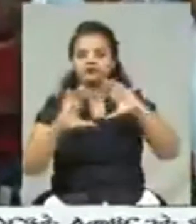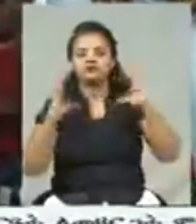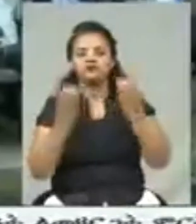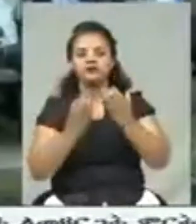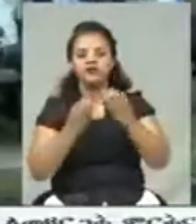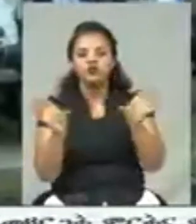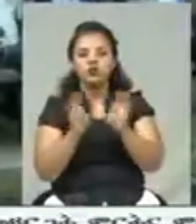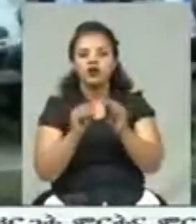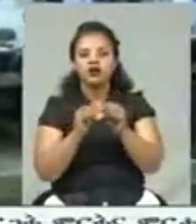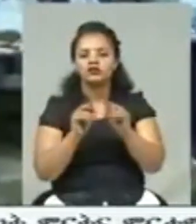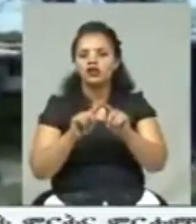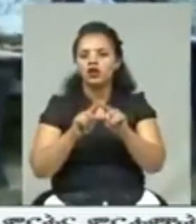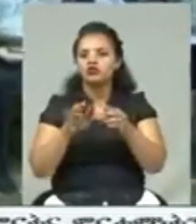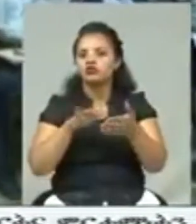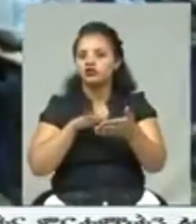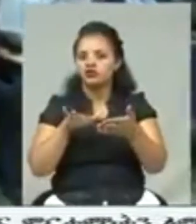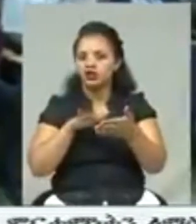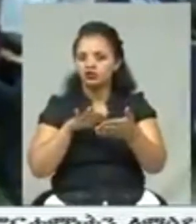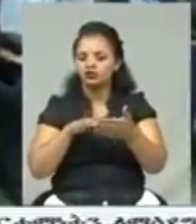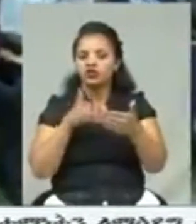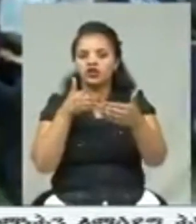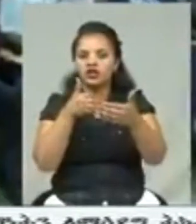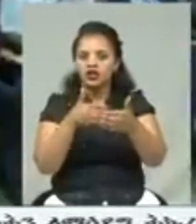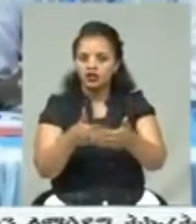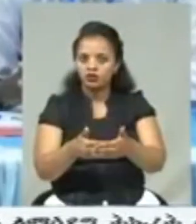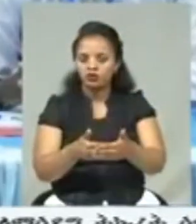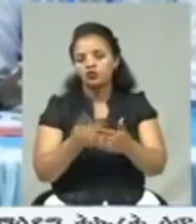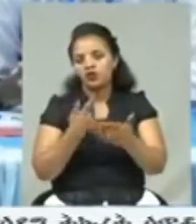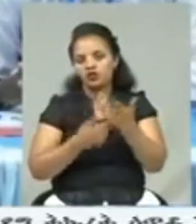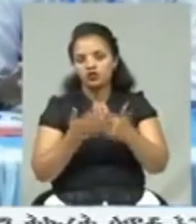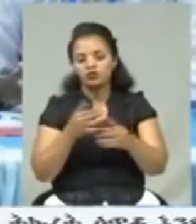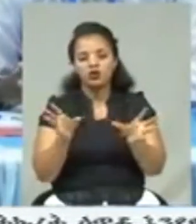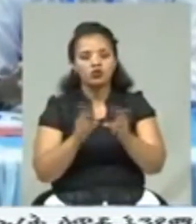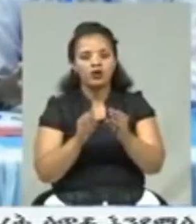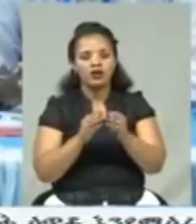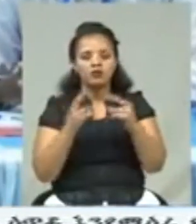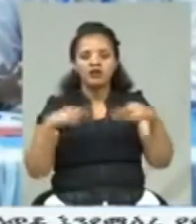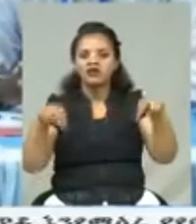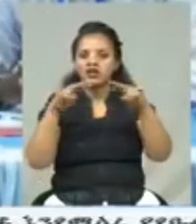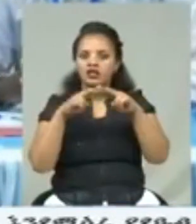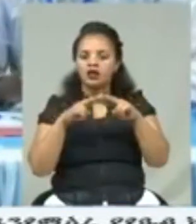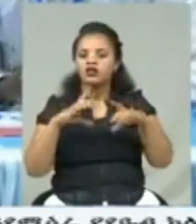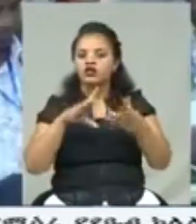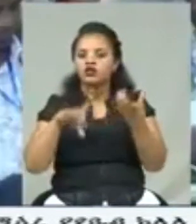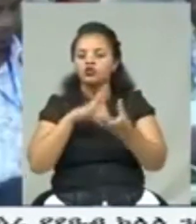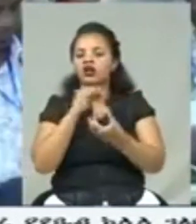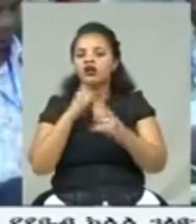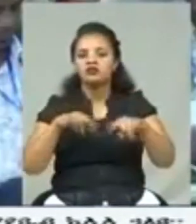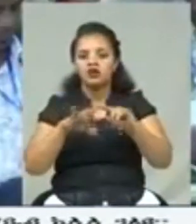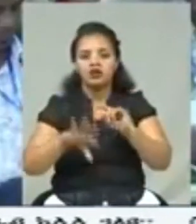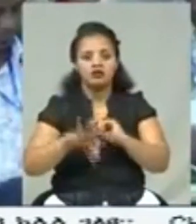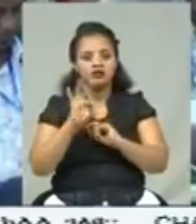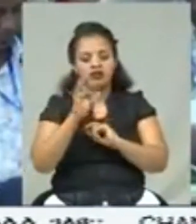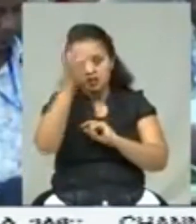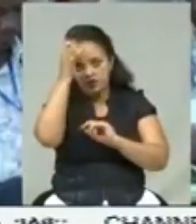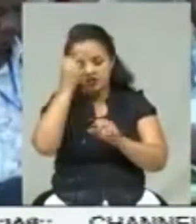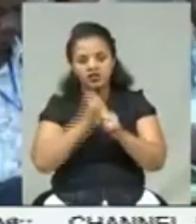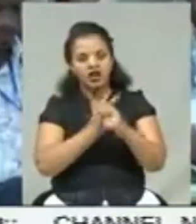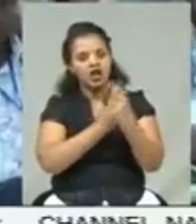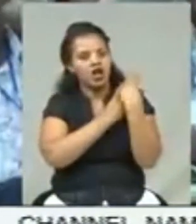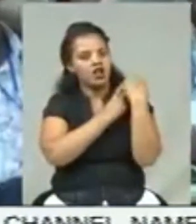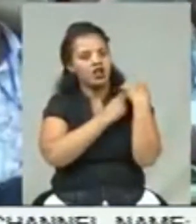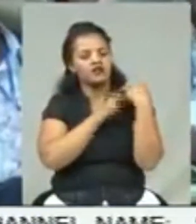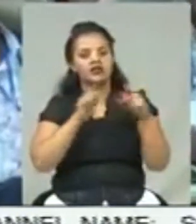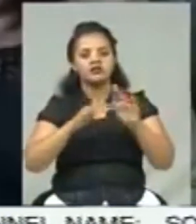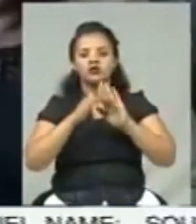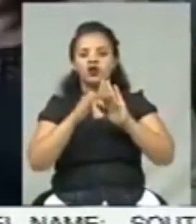ጉባኤ የተለያዩ ጥናታዊ ጽሁፎችም ቀርበው ተመክሮባቸዋል። በጉባኤው በፌዴራል በክልሎችና በዞኖች የሚገኙ የመንግስት ስራ ኃላፊዎች፣